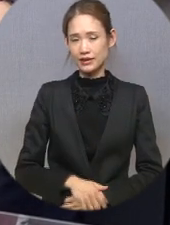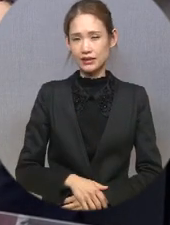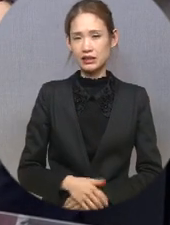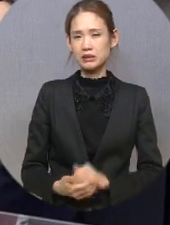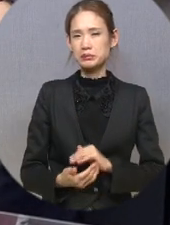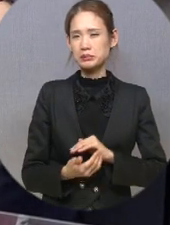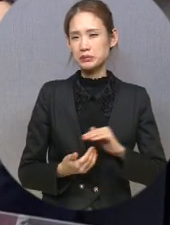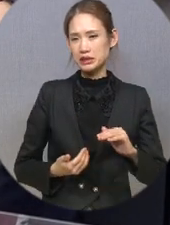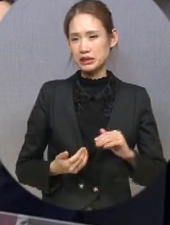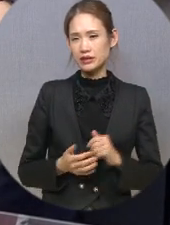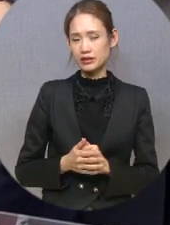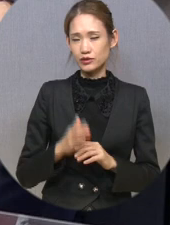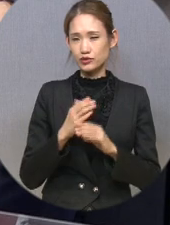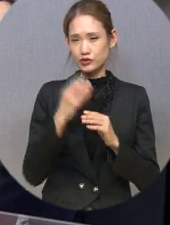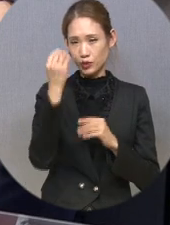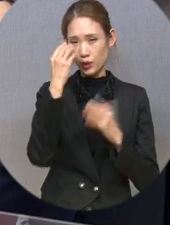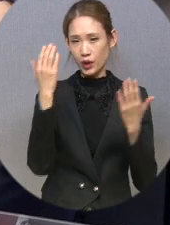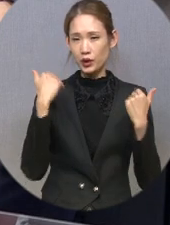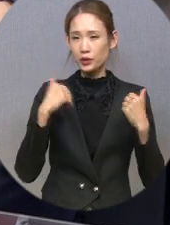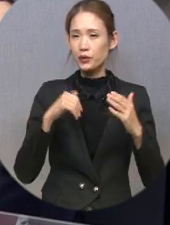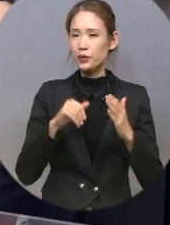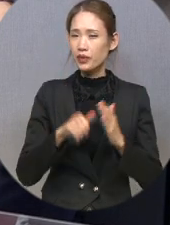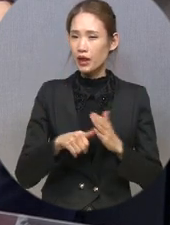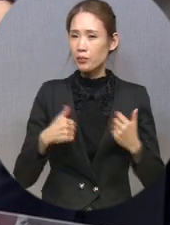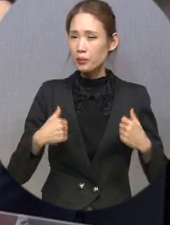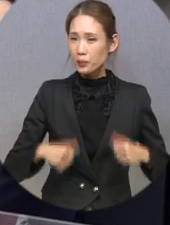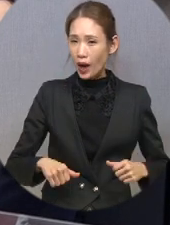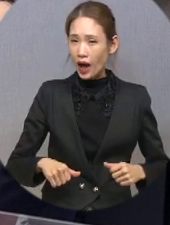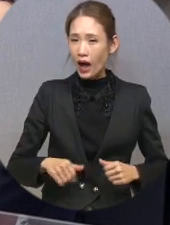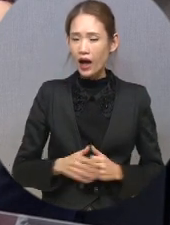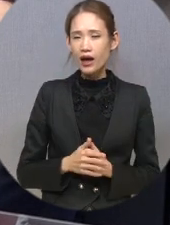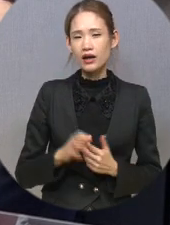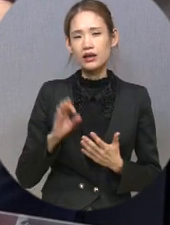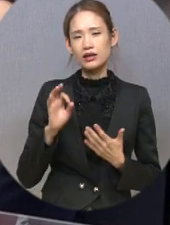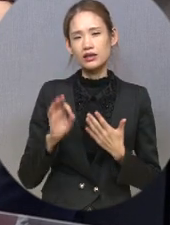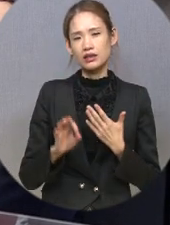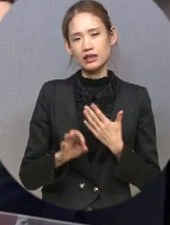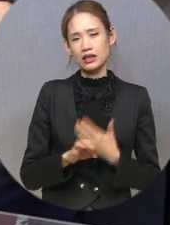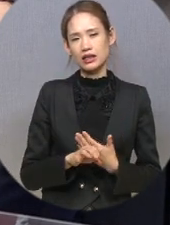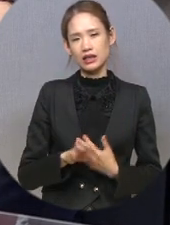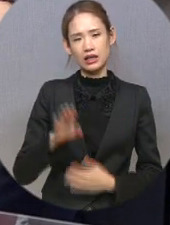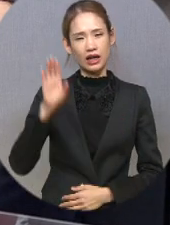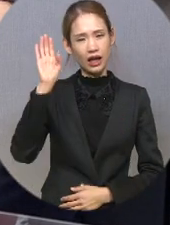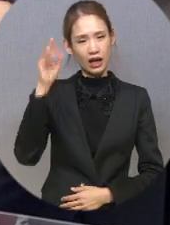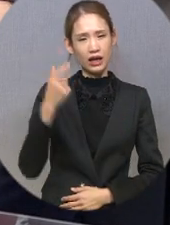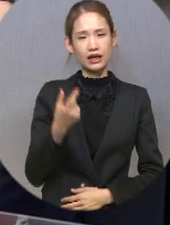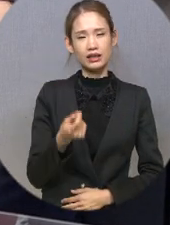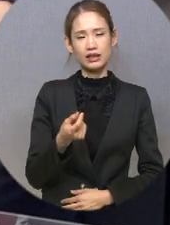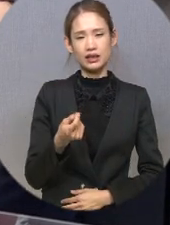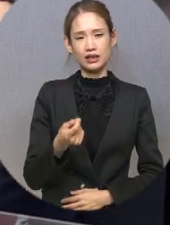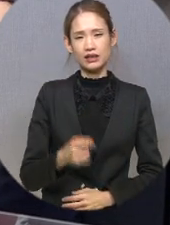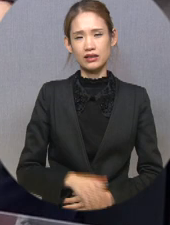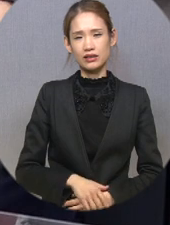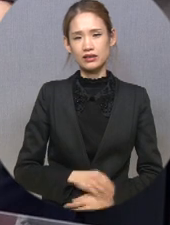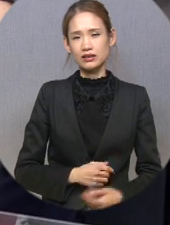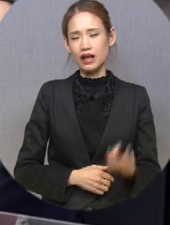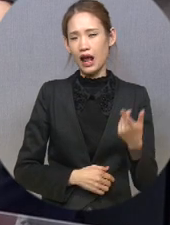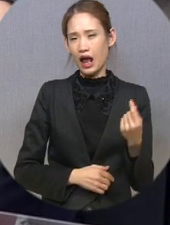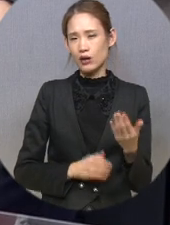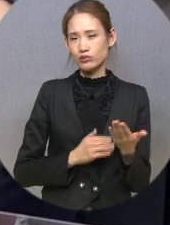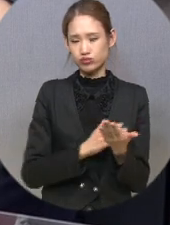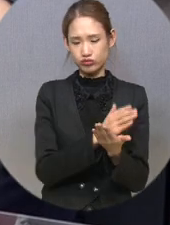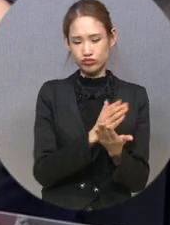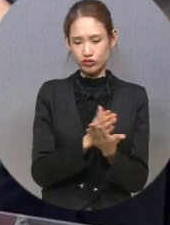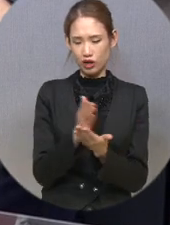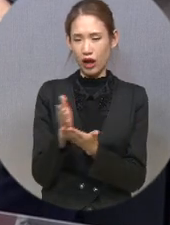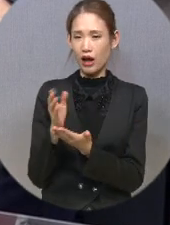미리부터 중고등학교 때부터 포기하게 되면 참 앞으로 그 아이들이 그런 분야는 진출하기